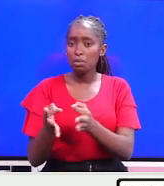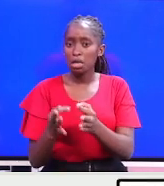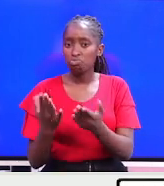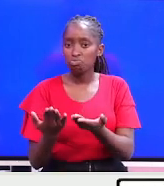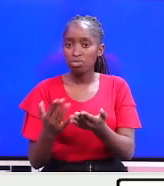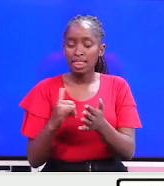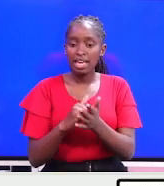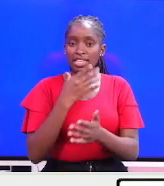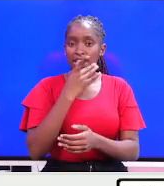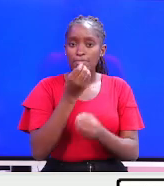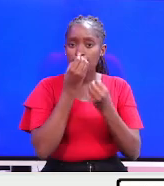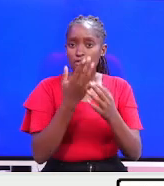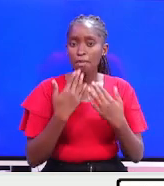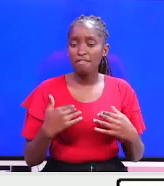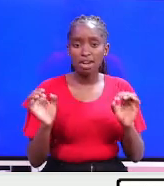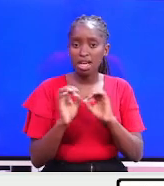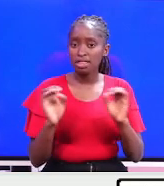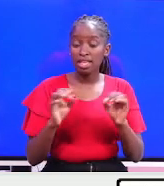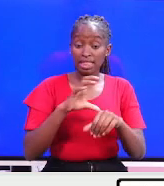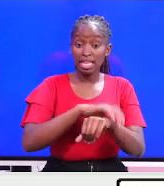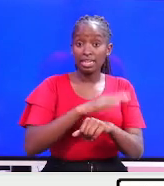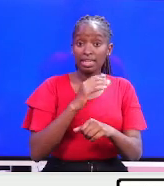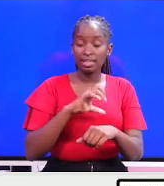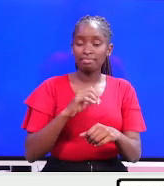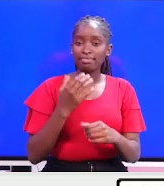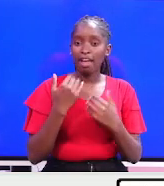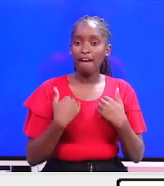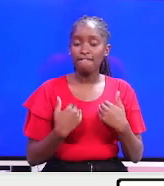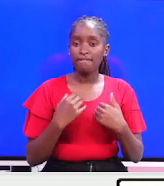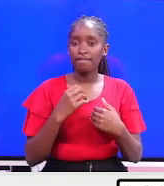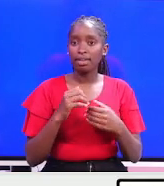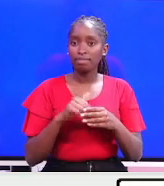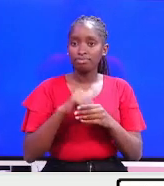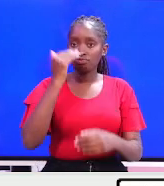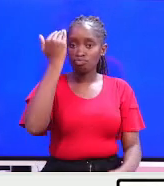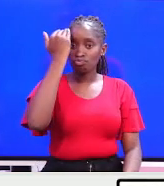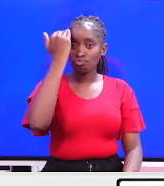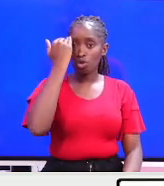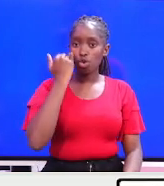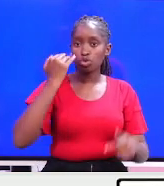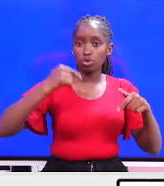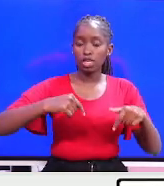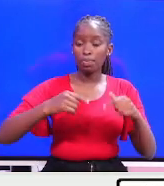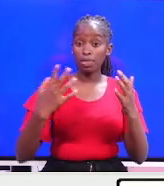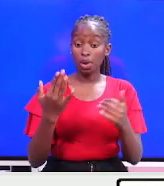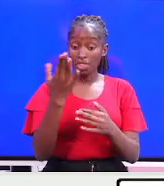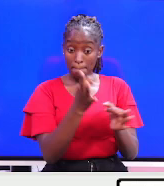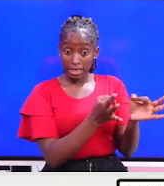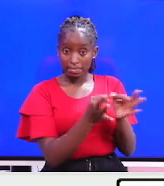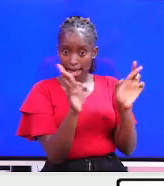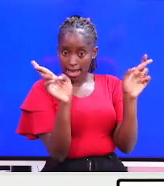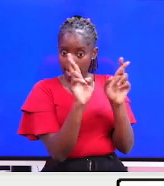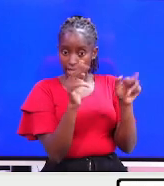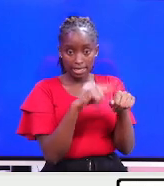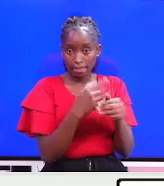yeye akujulishwa kwamba alitaikana mahakamani siku ya leo, na kwa hivyo wameeleza mahakama kwamba wao wako tayari